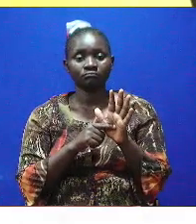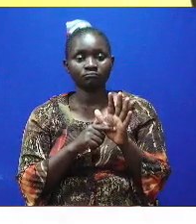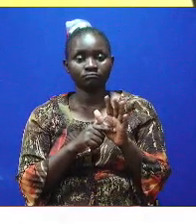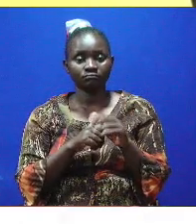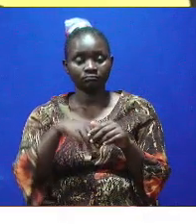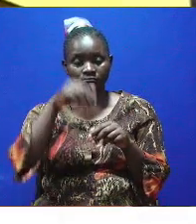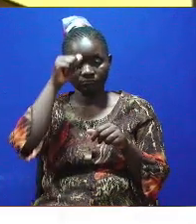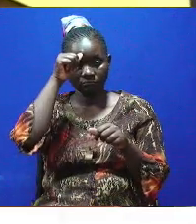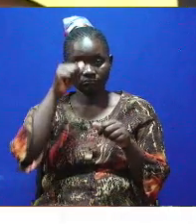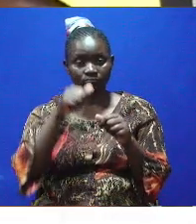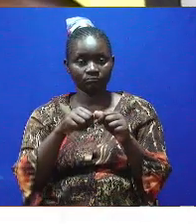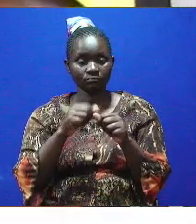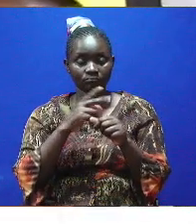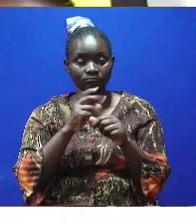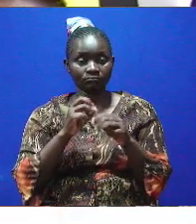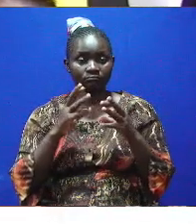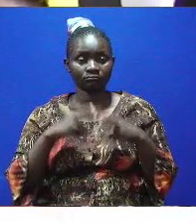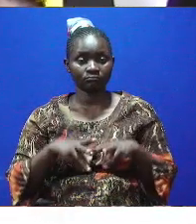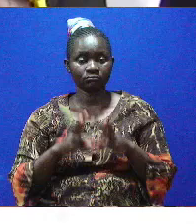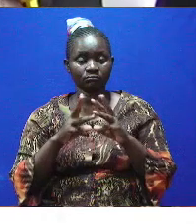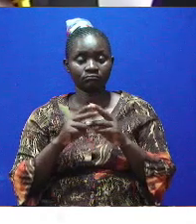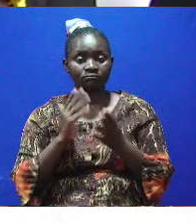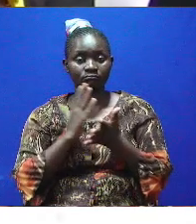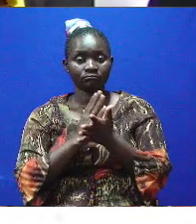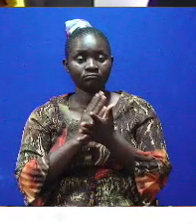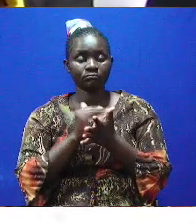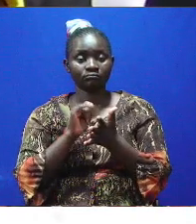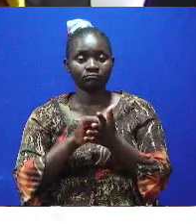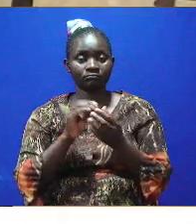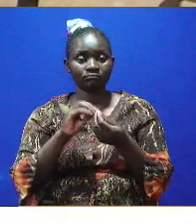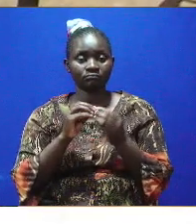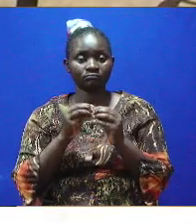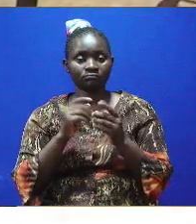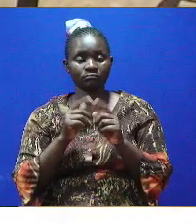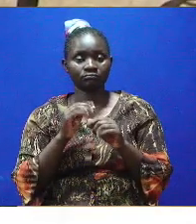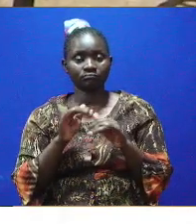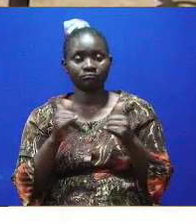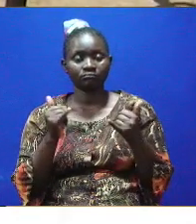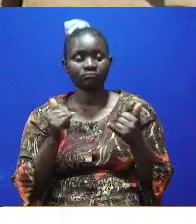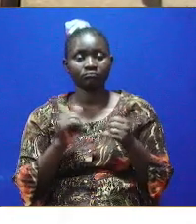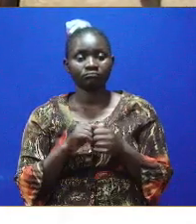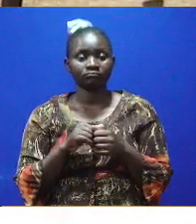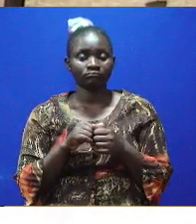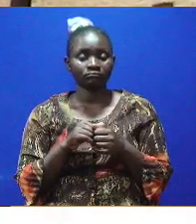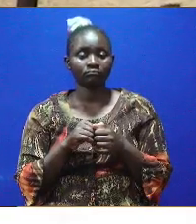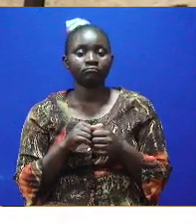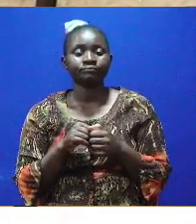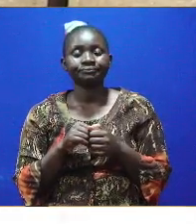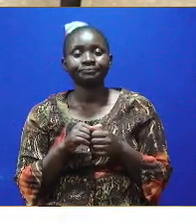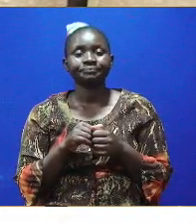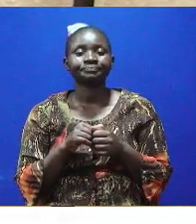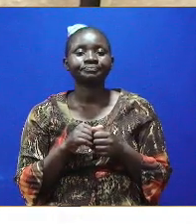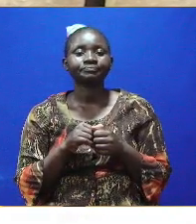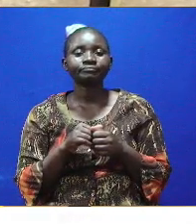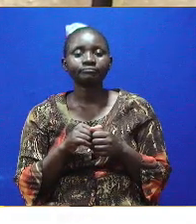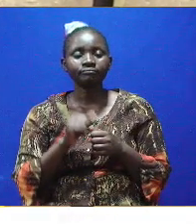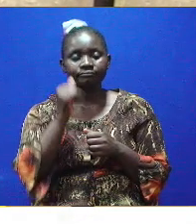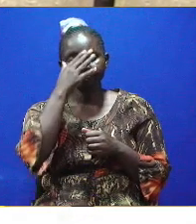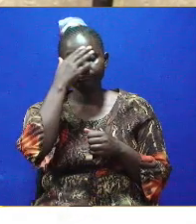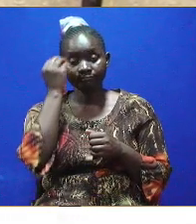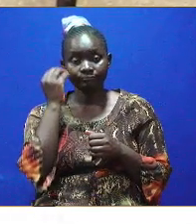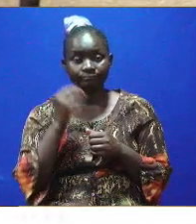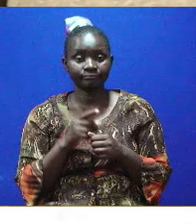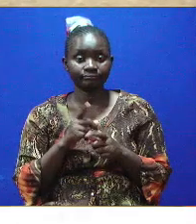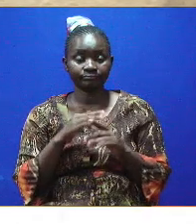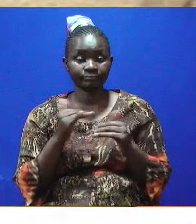inyorete na boi gobune nchere ya moyo kwenye kio mubaromo nenewe kia mekio. Wawele wawele kidogo na kituwa